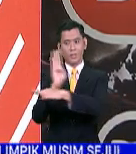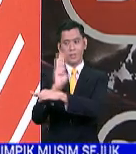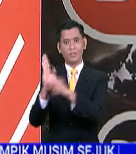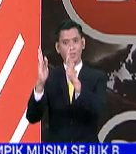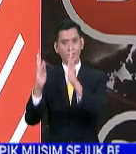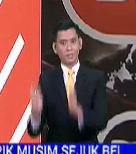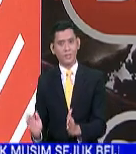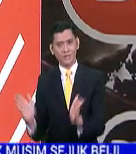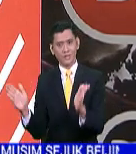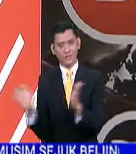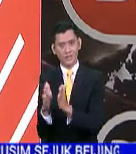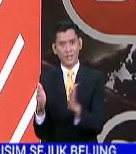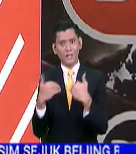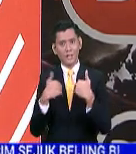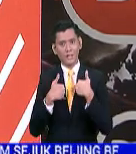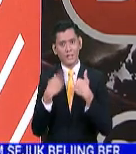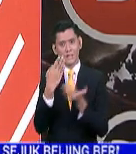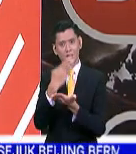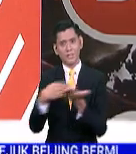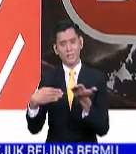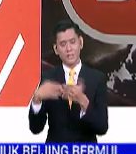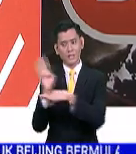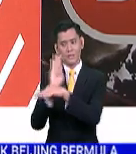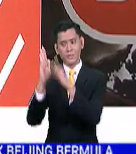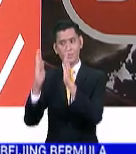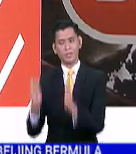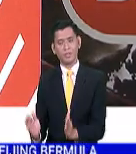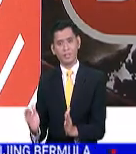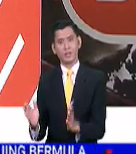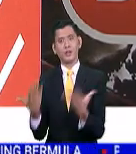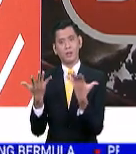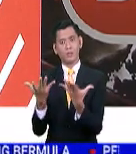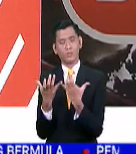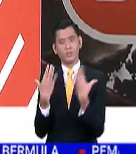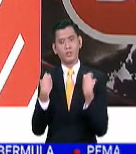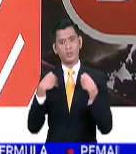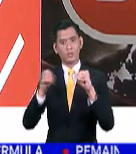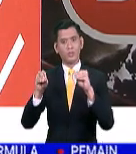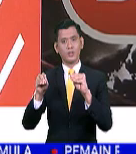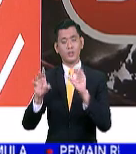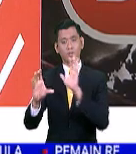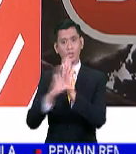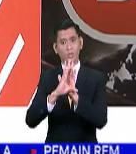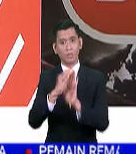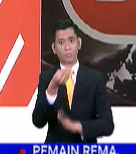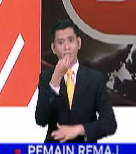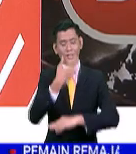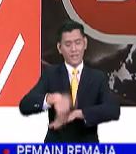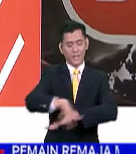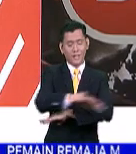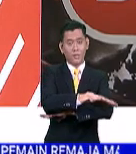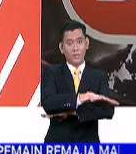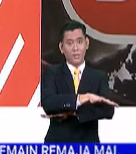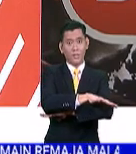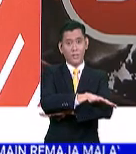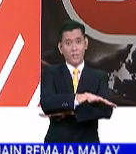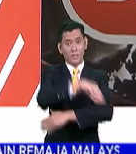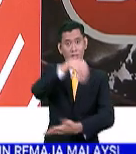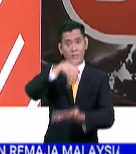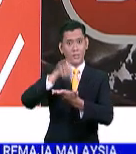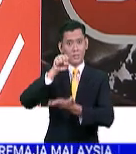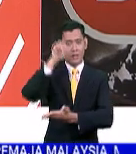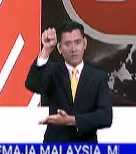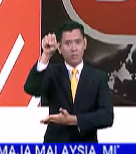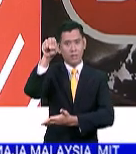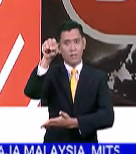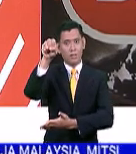kecil. Ada setengah usahawan tu dia daripada dia nak jual contohnya makanan laut Sabah, tapi saya nak insist